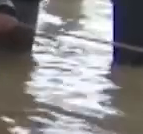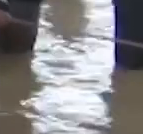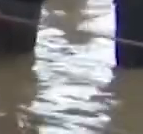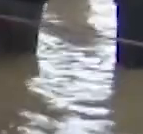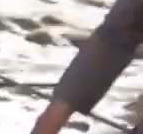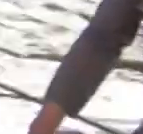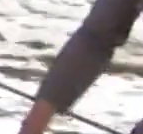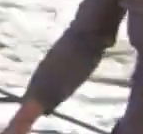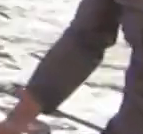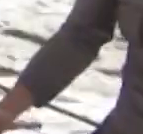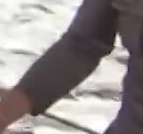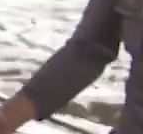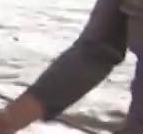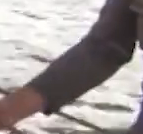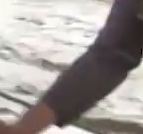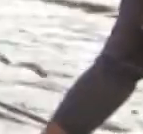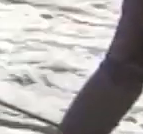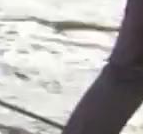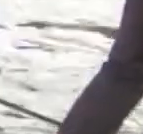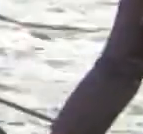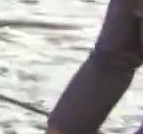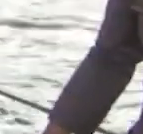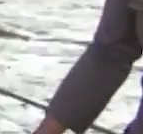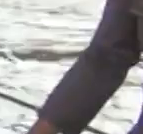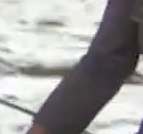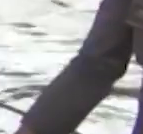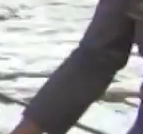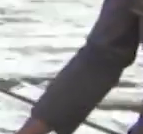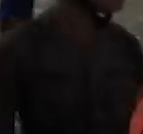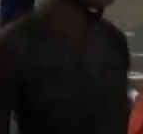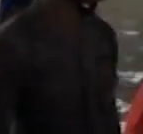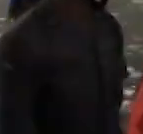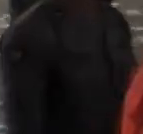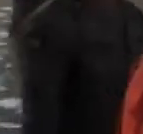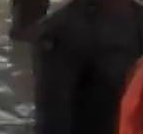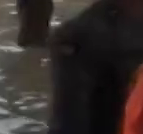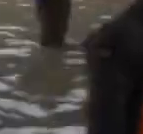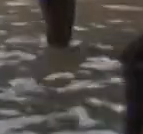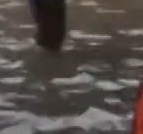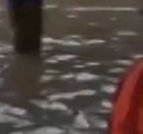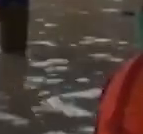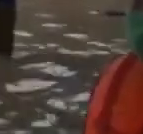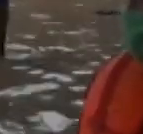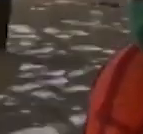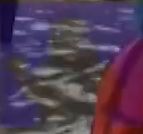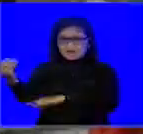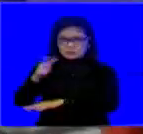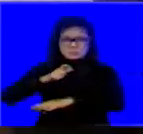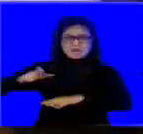Pamanukan, Subang, Jawa Barat untuk berpegangan. Banjir di kawasan ini merendam 4 desa di Kecamatan Pamanukan dengan